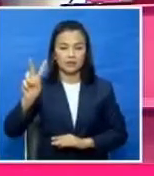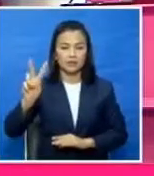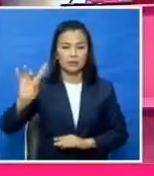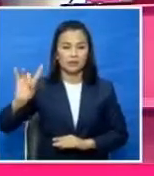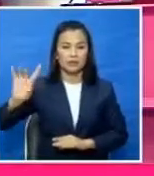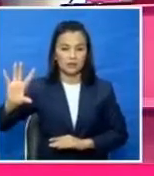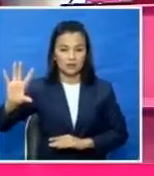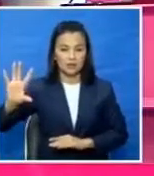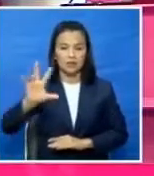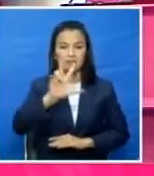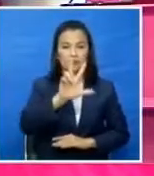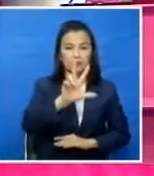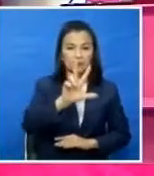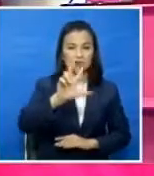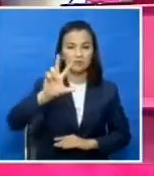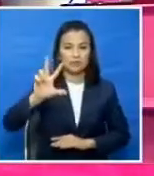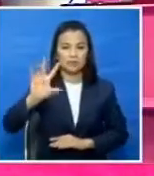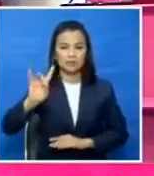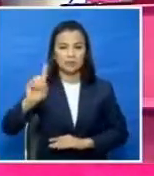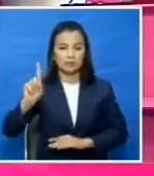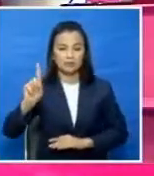3381285